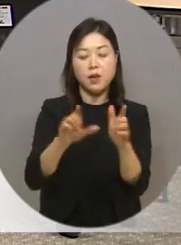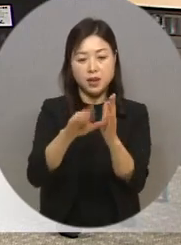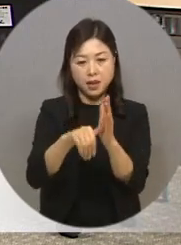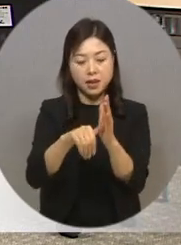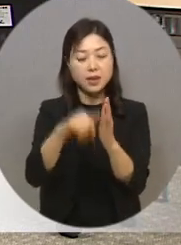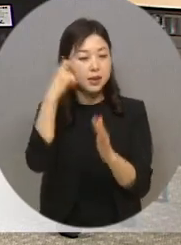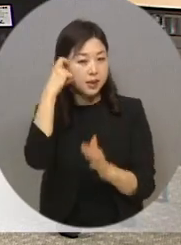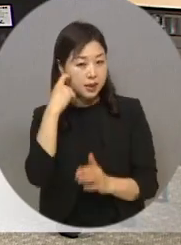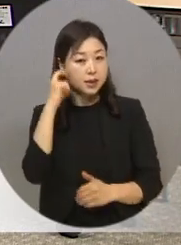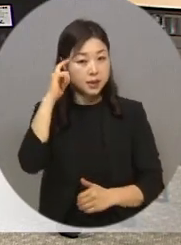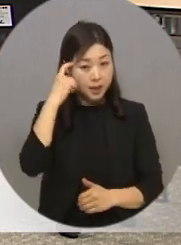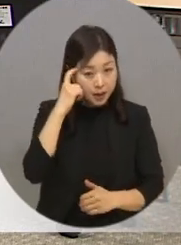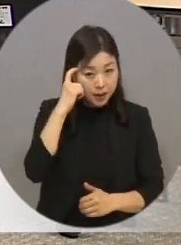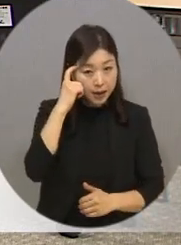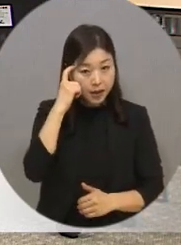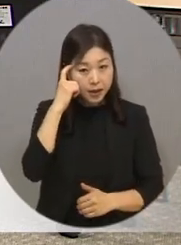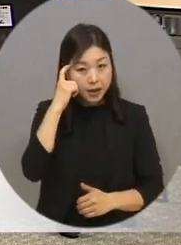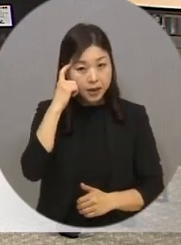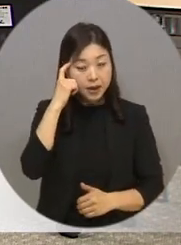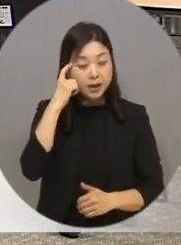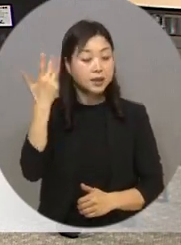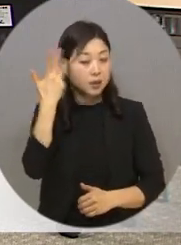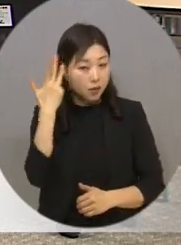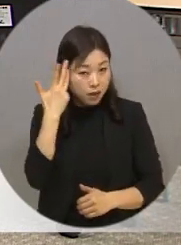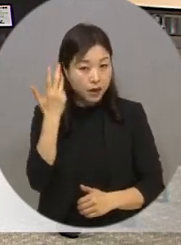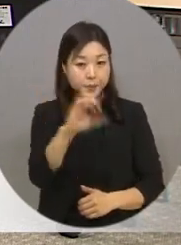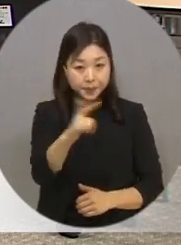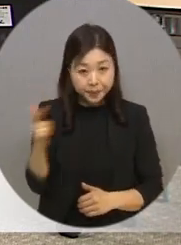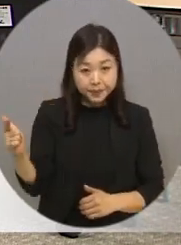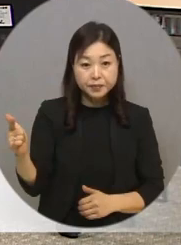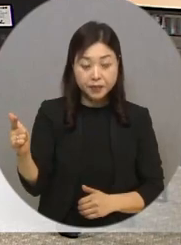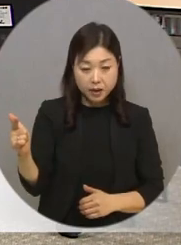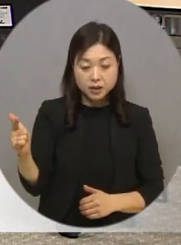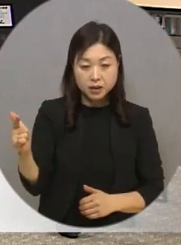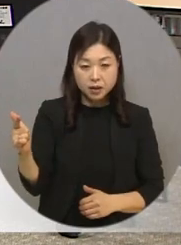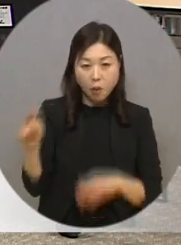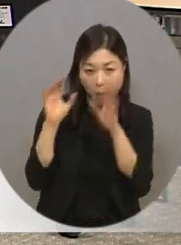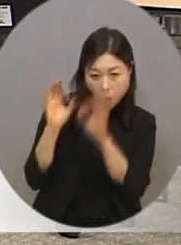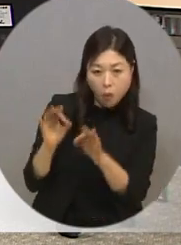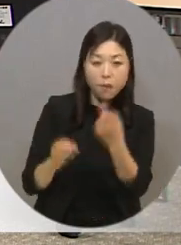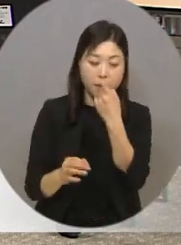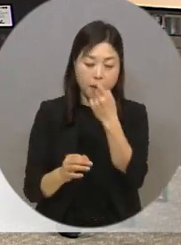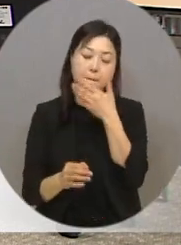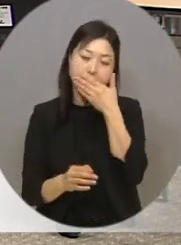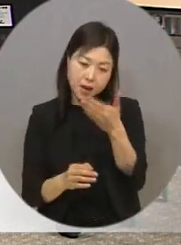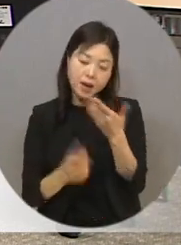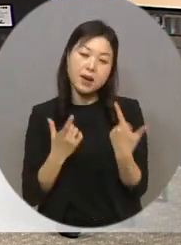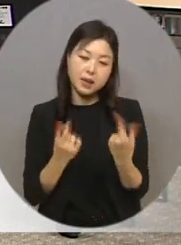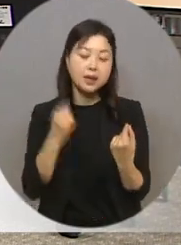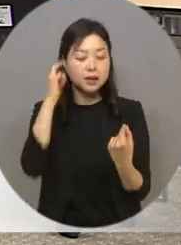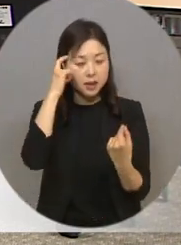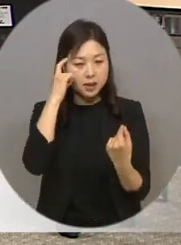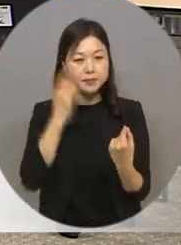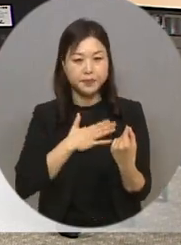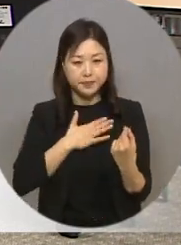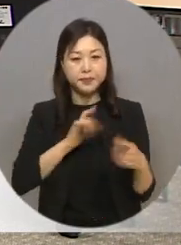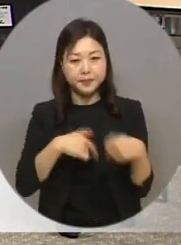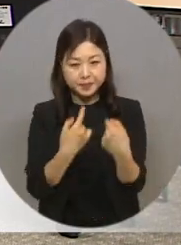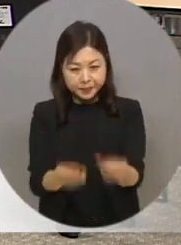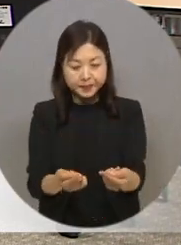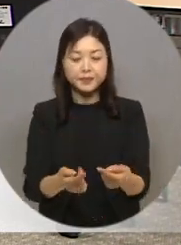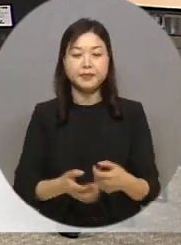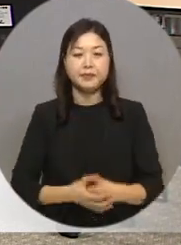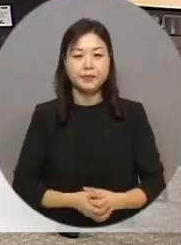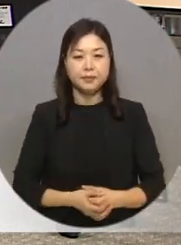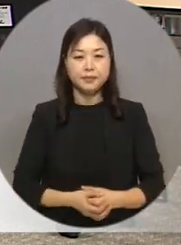그런 사상, 그런 나름의 갖고 계신 철학들을 통해서 분들한테 많은 배운 점이 있을 것이다 라고 생각해서